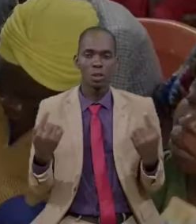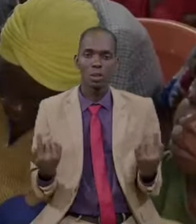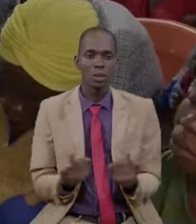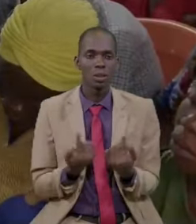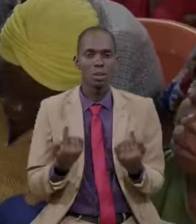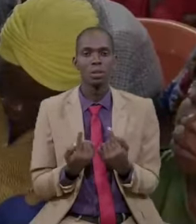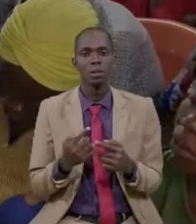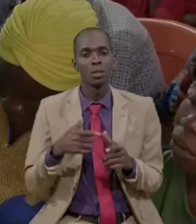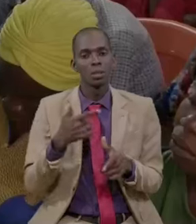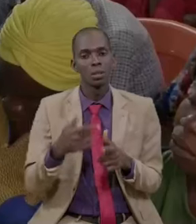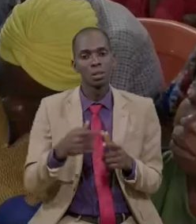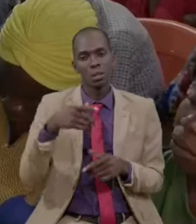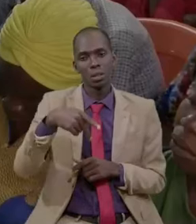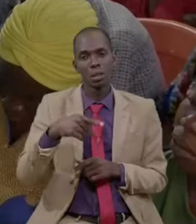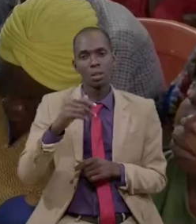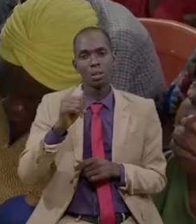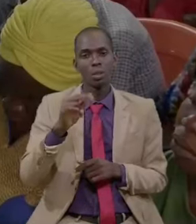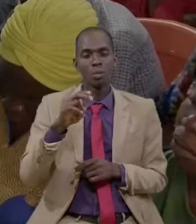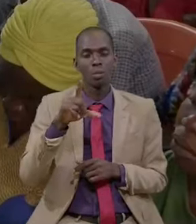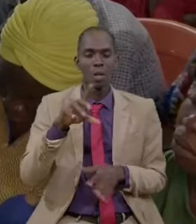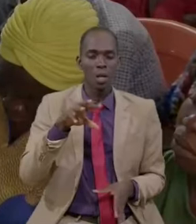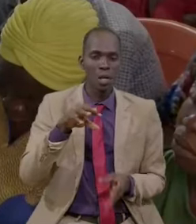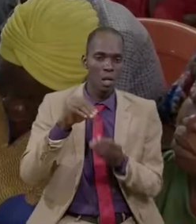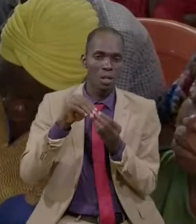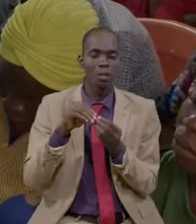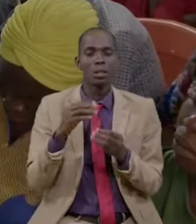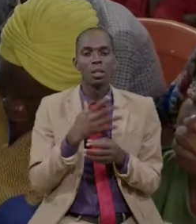l'apôtre Paul a ajouté aux Corinthiens,